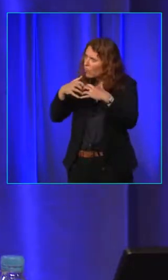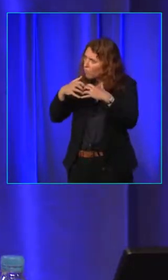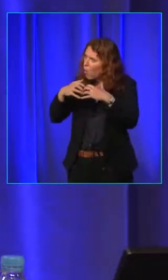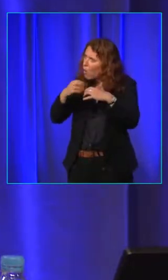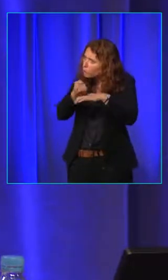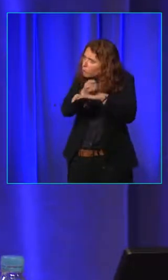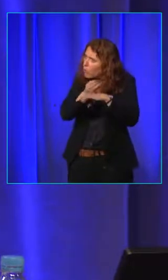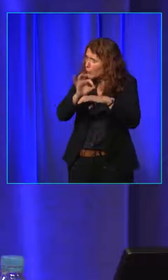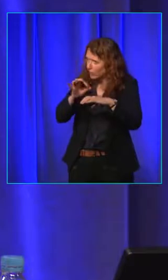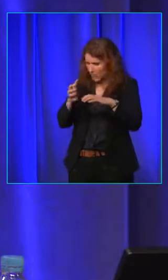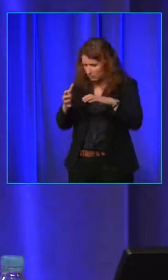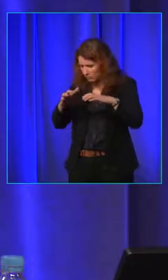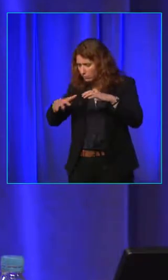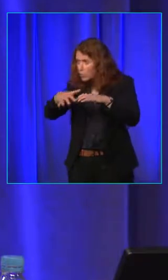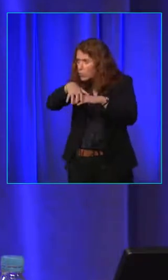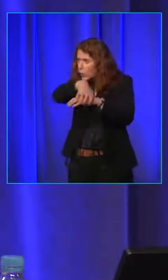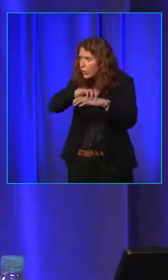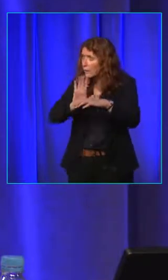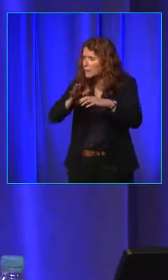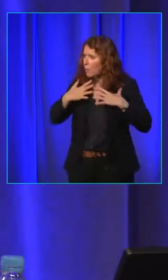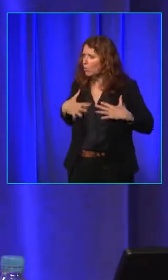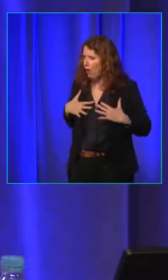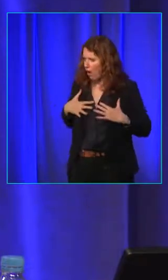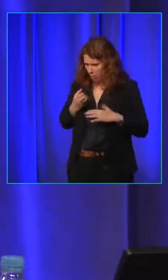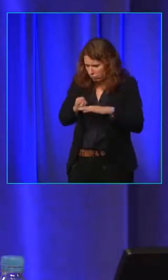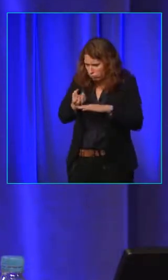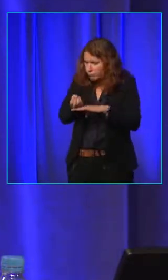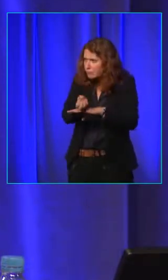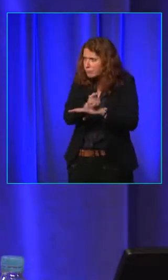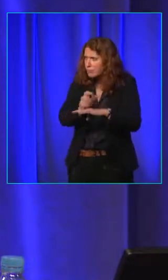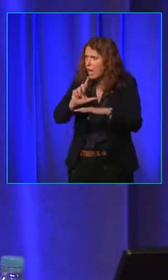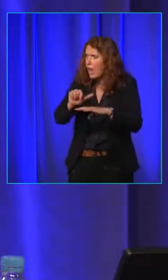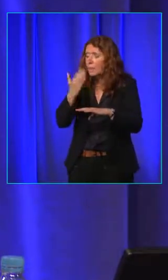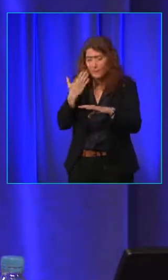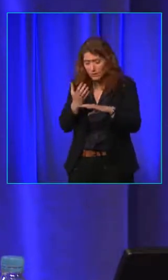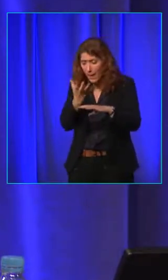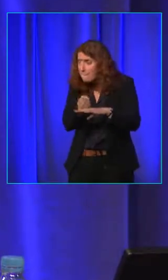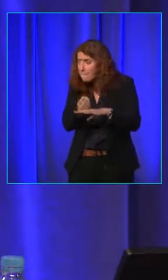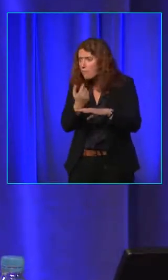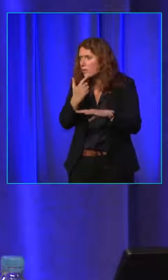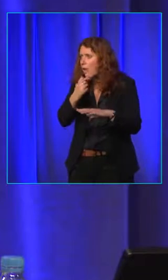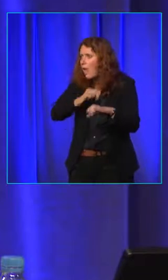motrices sont forcément stimulées, parce que si elles ne sont pas stimulées, vous ne pouvez pas réaliser l'action.